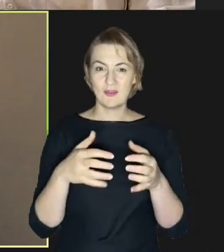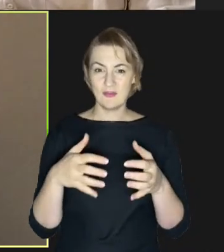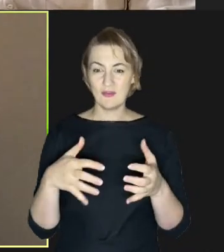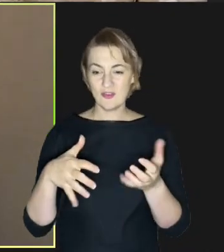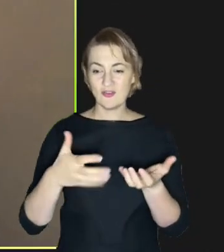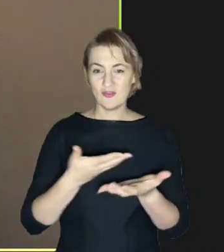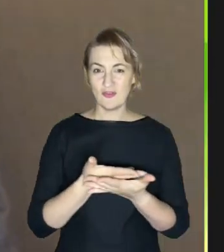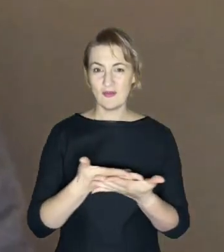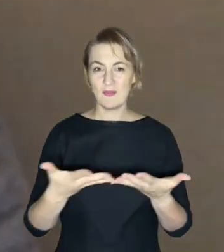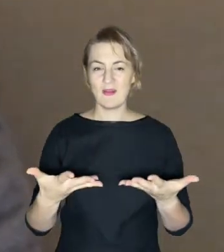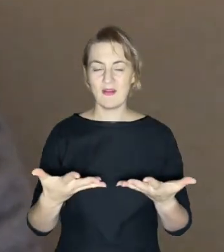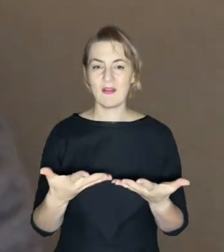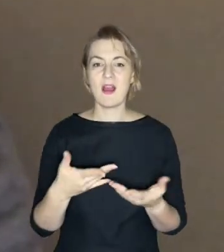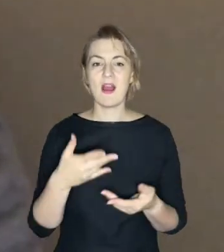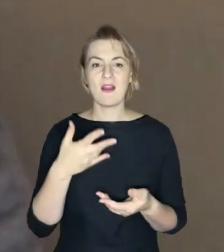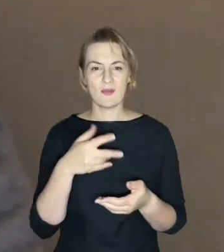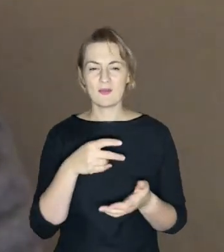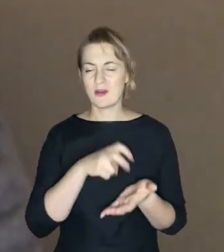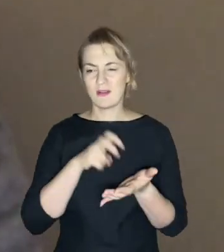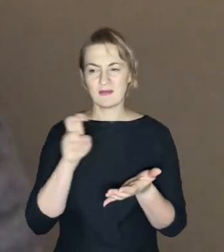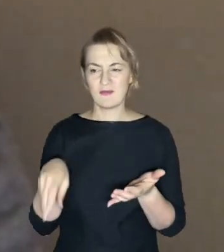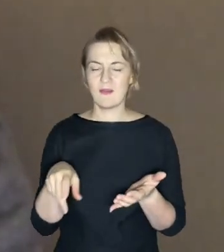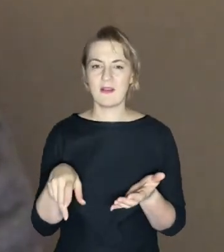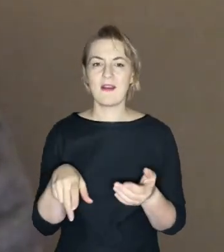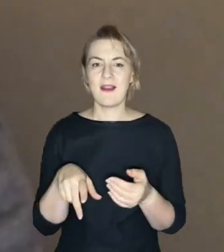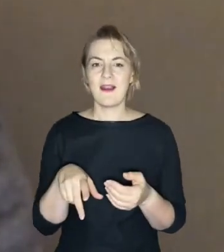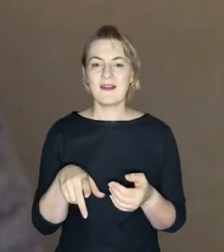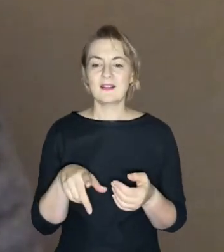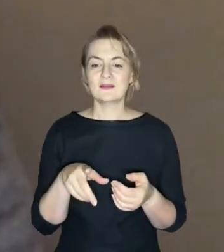boi. Uzurpator się boi